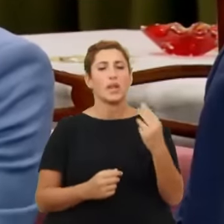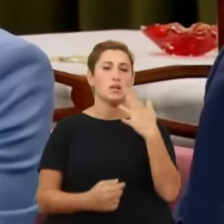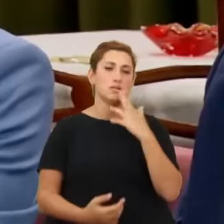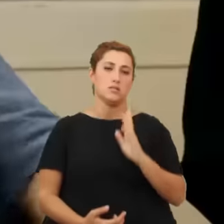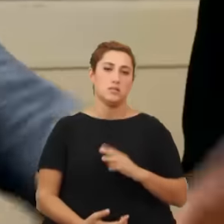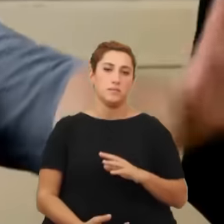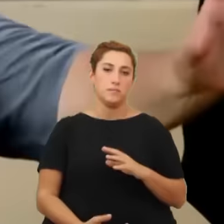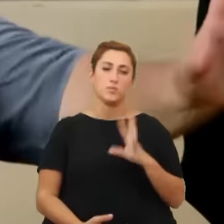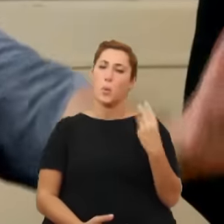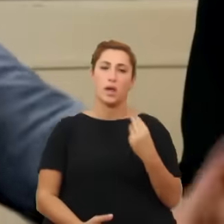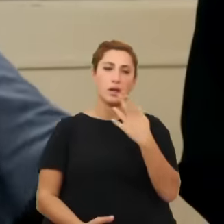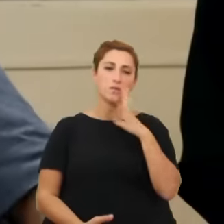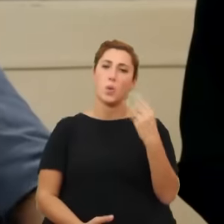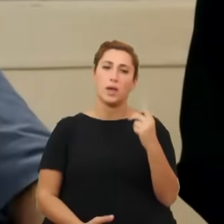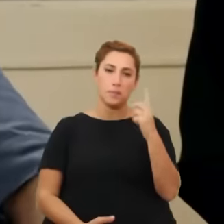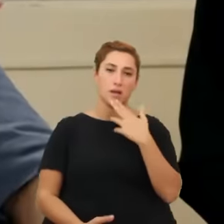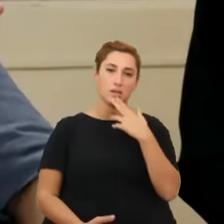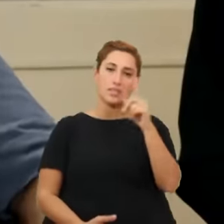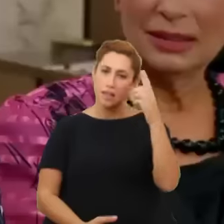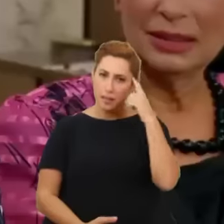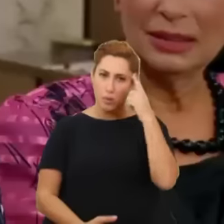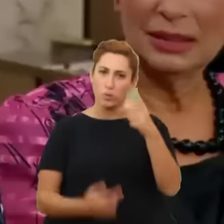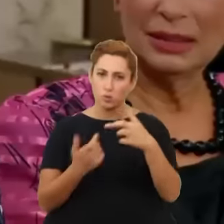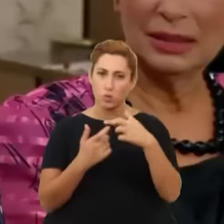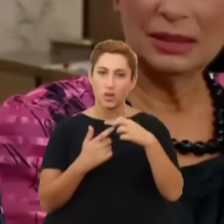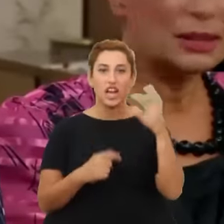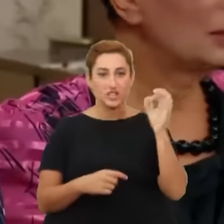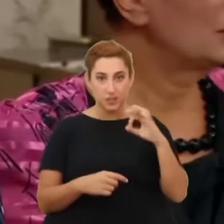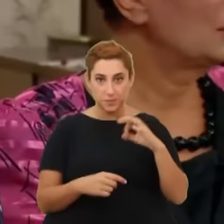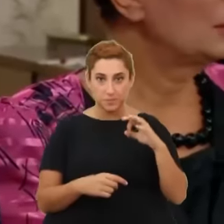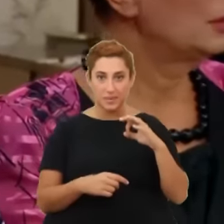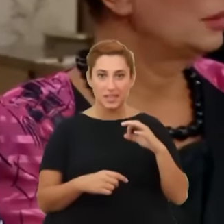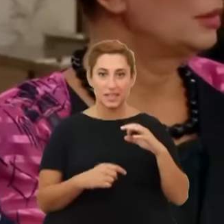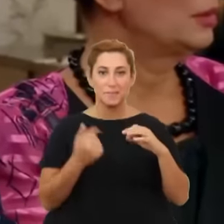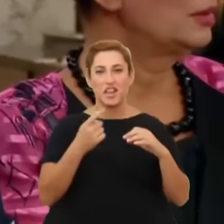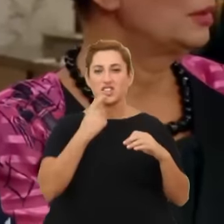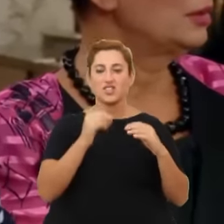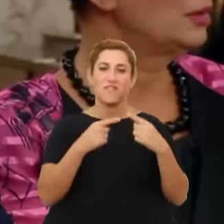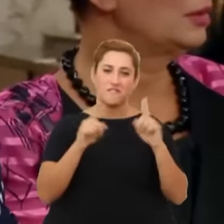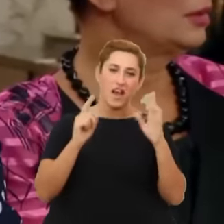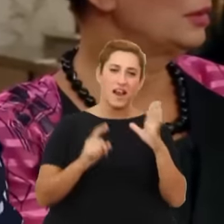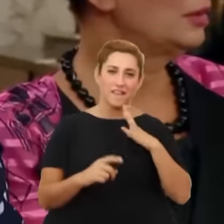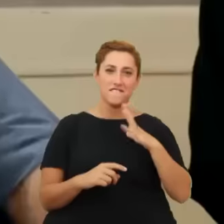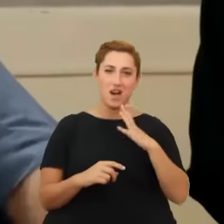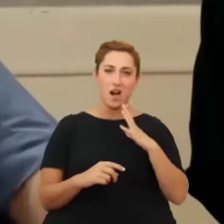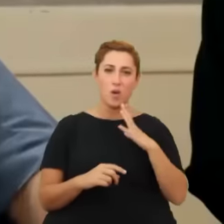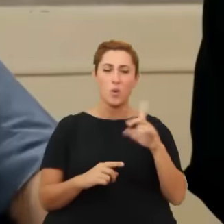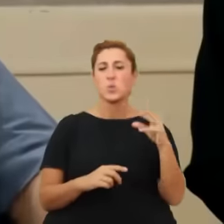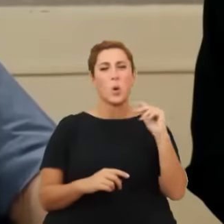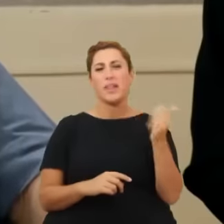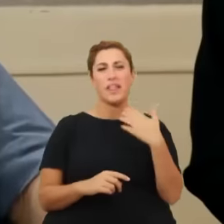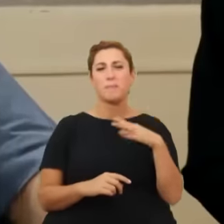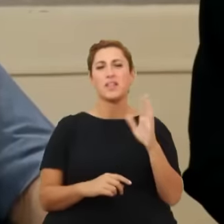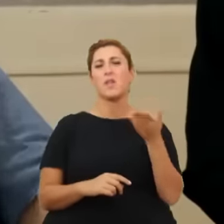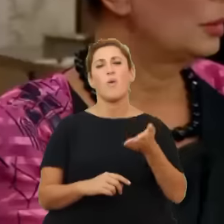kız. Gayet iyi bir kız. Çok iyi bir kız. Sen de tanısın Rukiye. Şimdi biraz yaş farkı var. Ama çok önemli